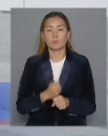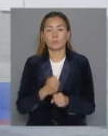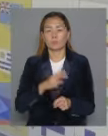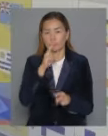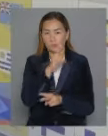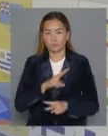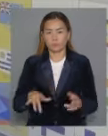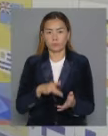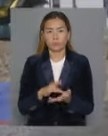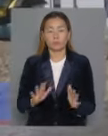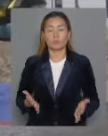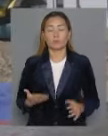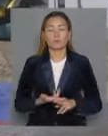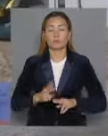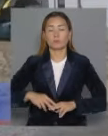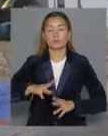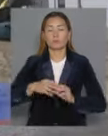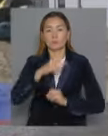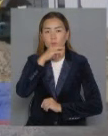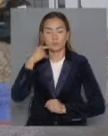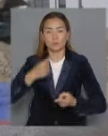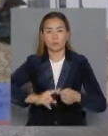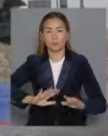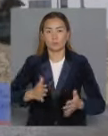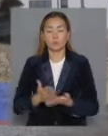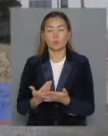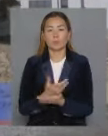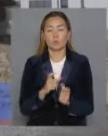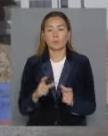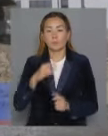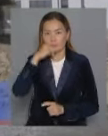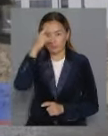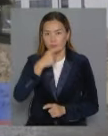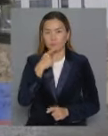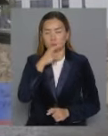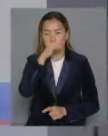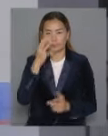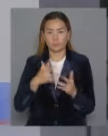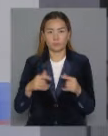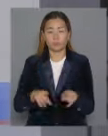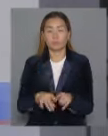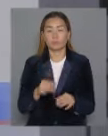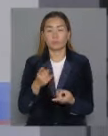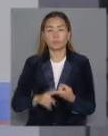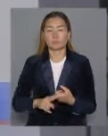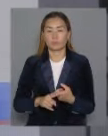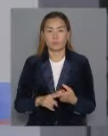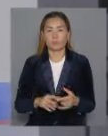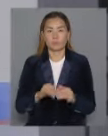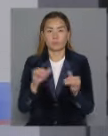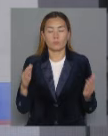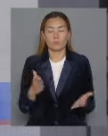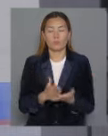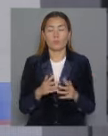білмейміз. Оқиға негізінен орыс сыныптарына қатысты орындалып отыр. Жаңа мектептегі қазақ сыныптарының саны расымен де оларға қарағанда әлдеқайда